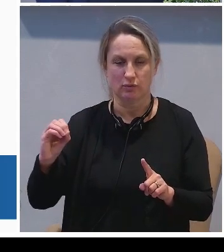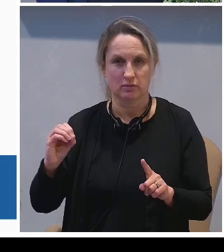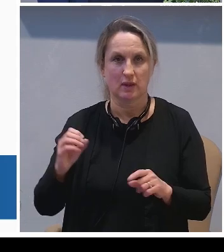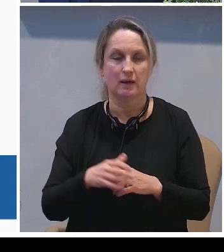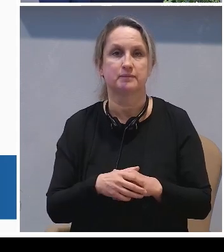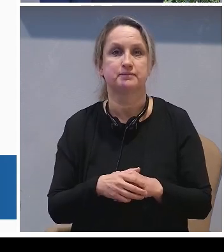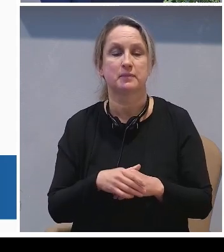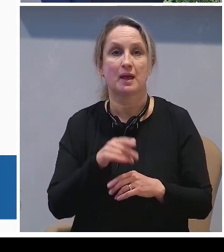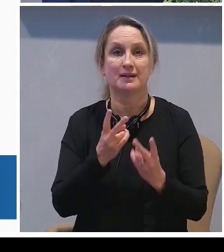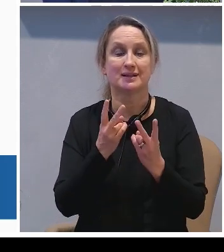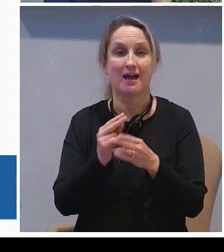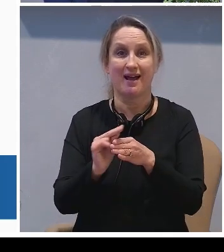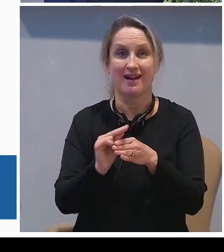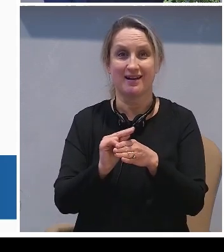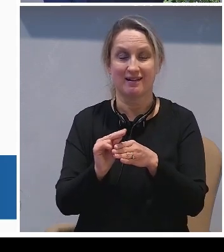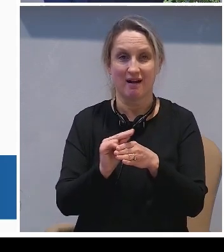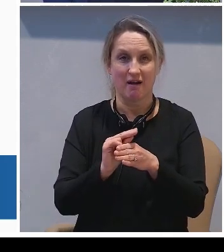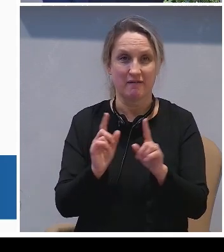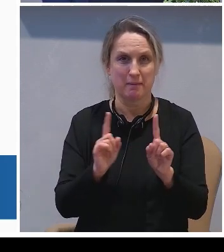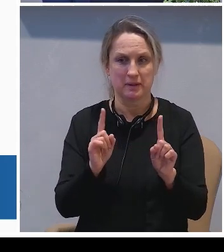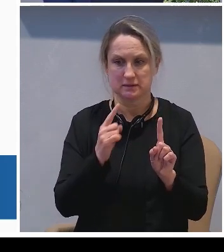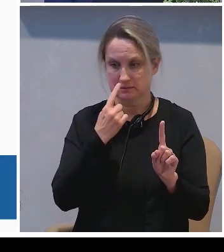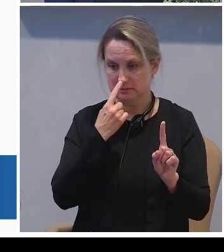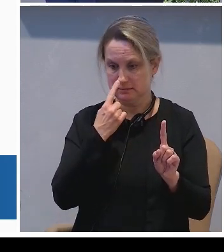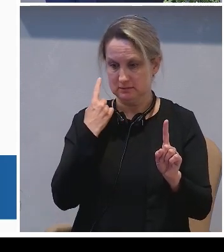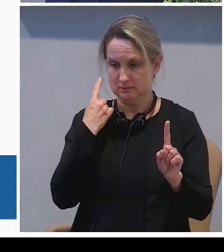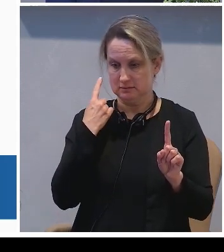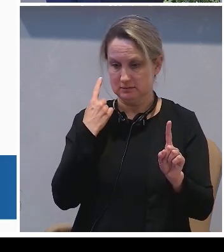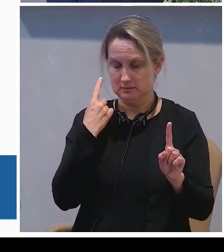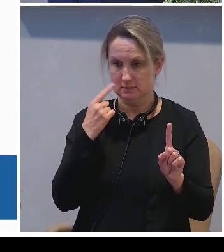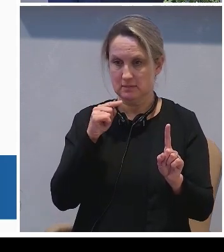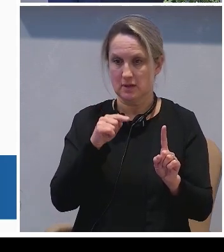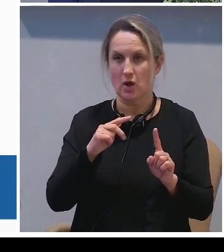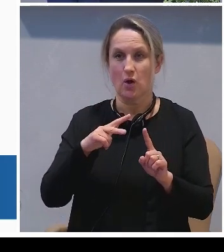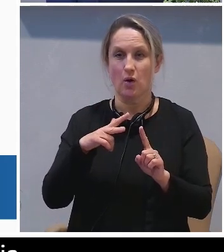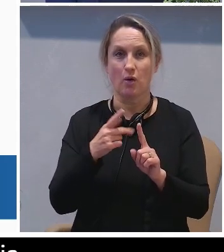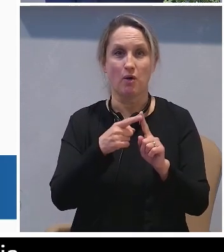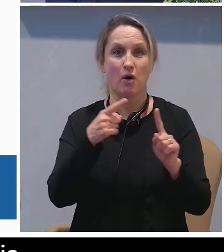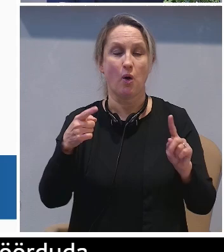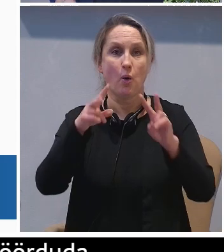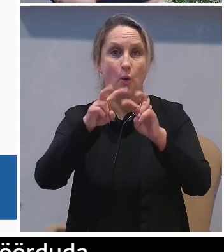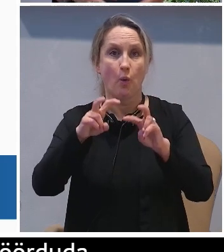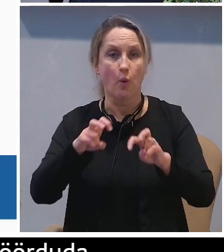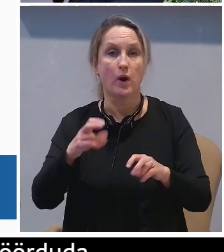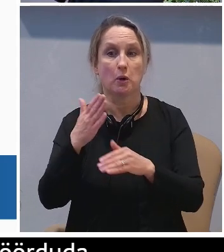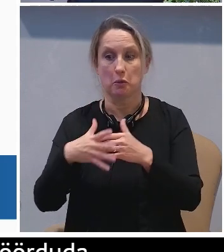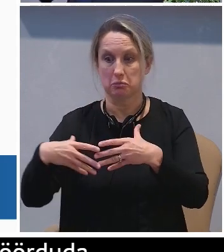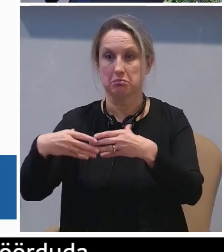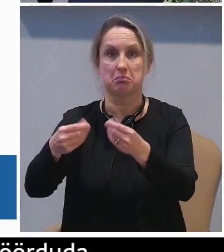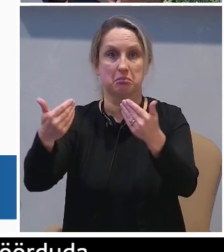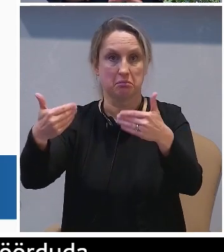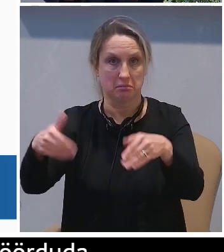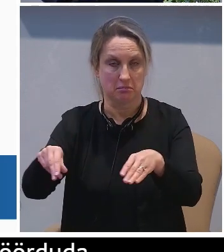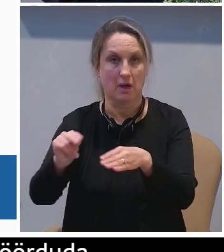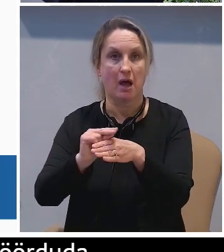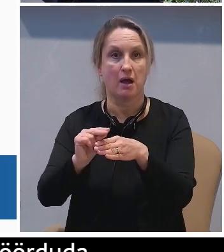inhibiitor bisglycinate. ja tegelikult on lõpetatud hiljuti It's a selective LSD 3. faasi inhibitor uuringud. and its Ta on third sellele stage ravimile